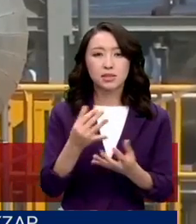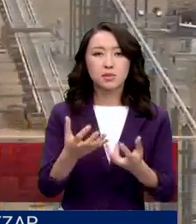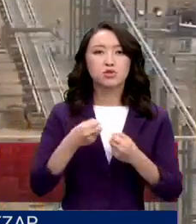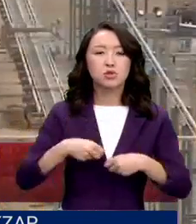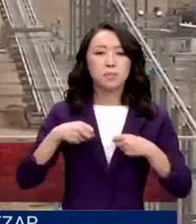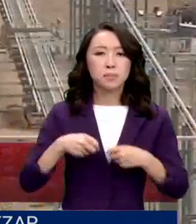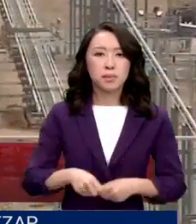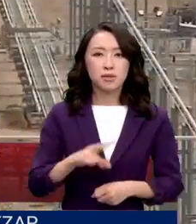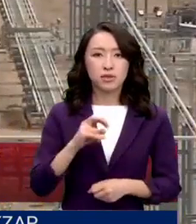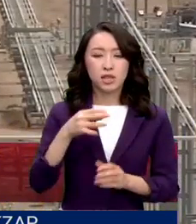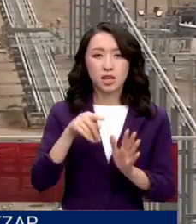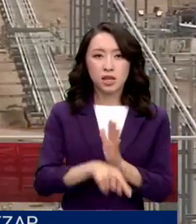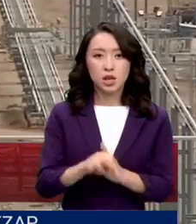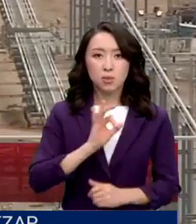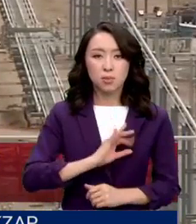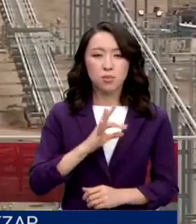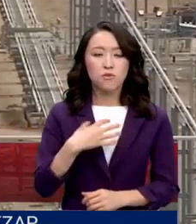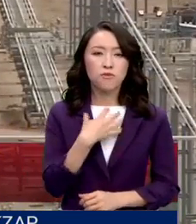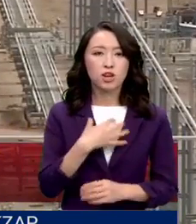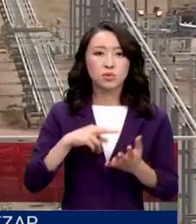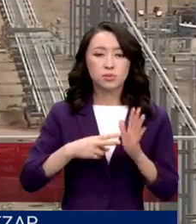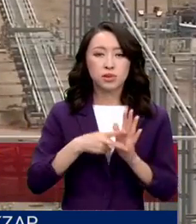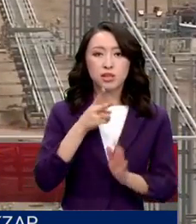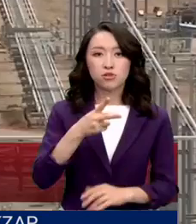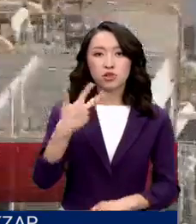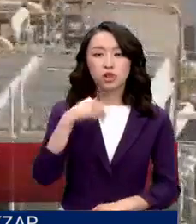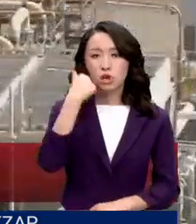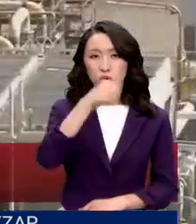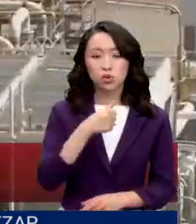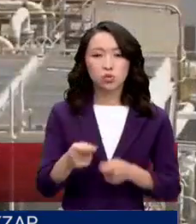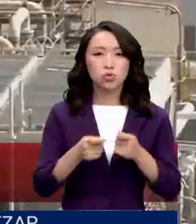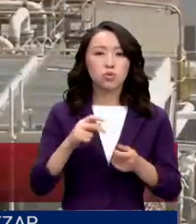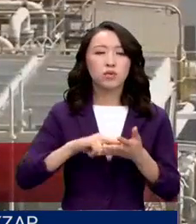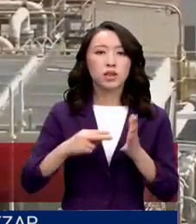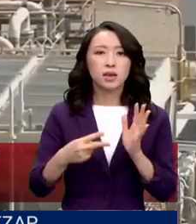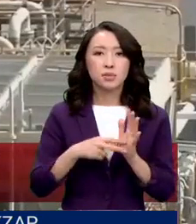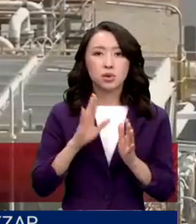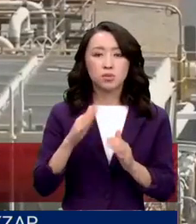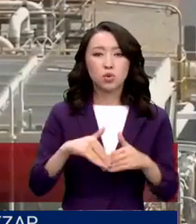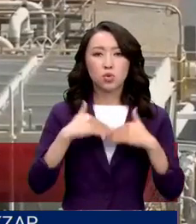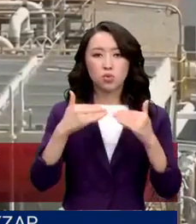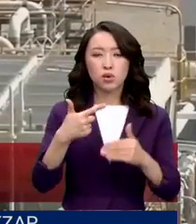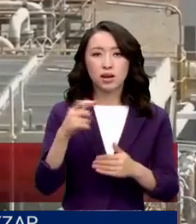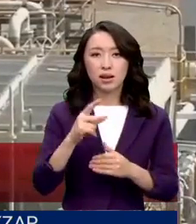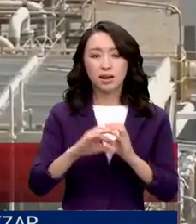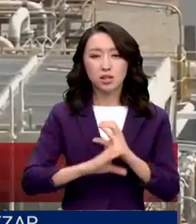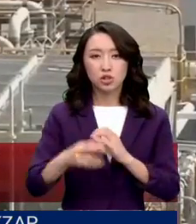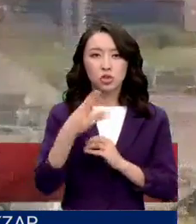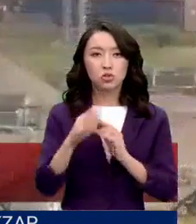прав недропользования по важнейшим проектам. К 2030 году руководство намерено довести уровень газификации